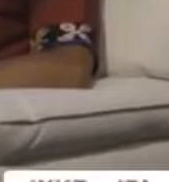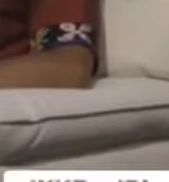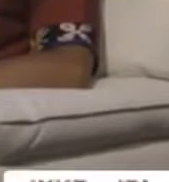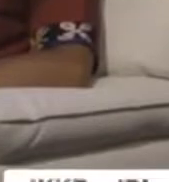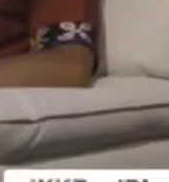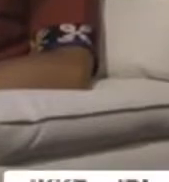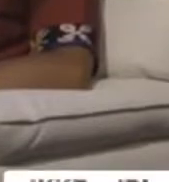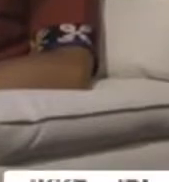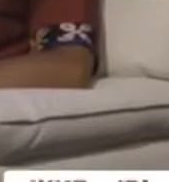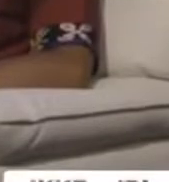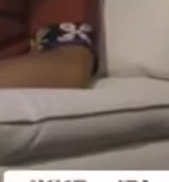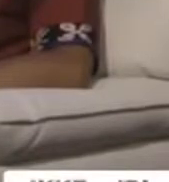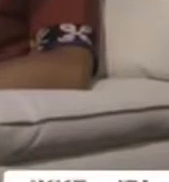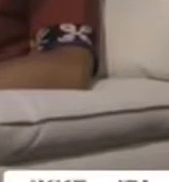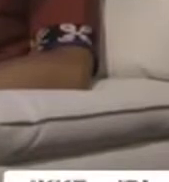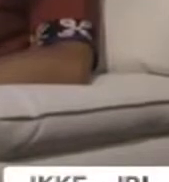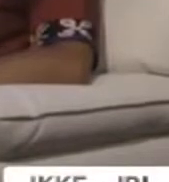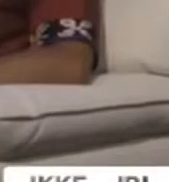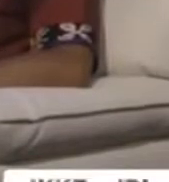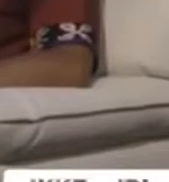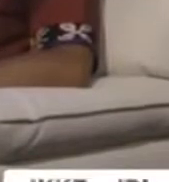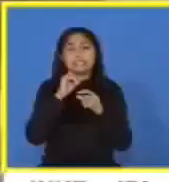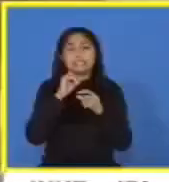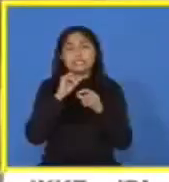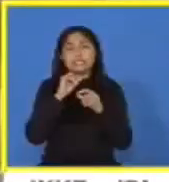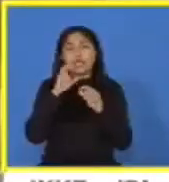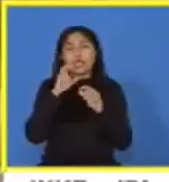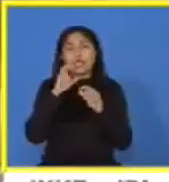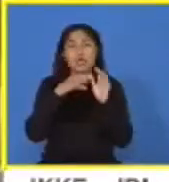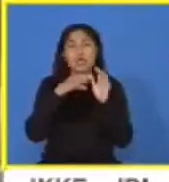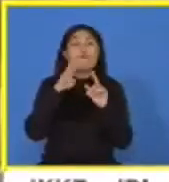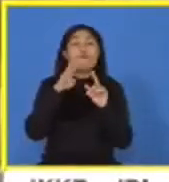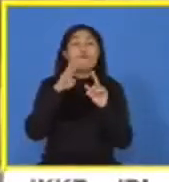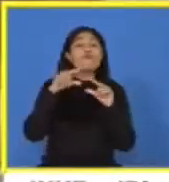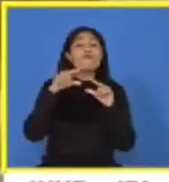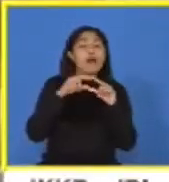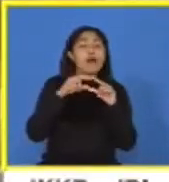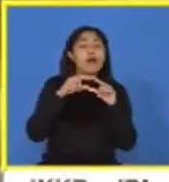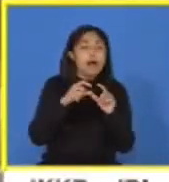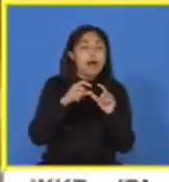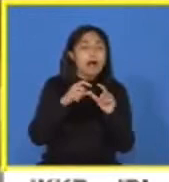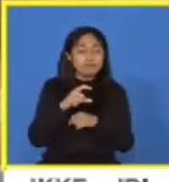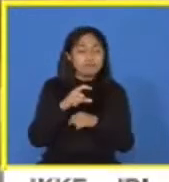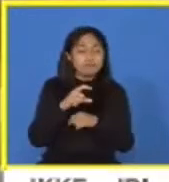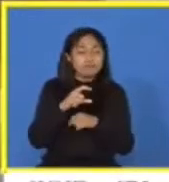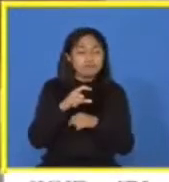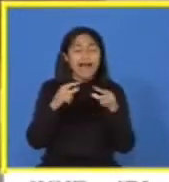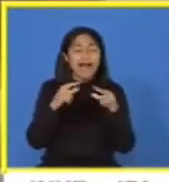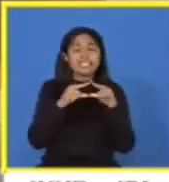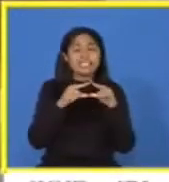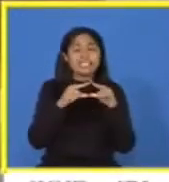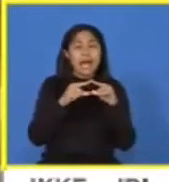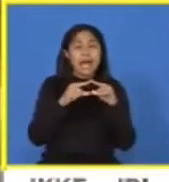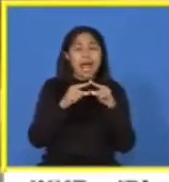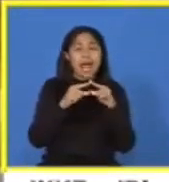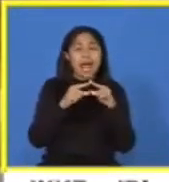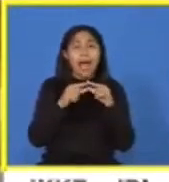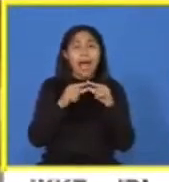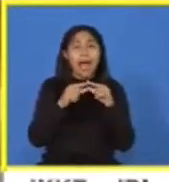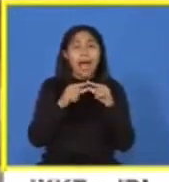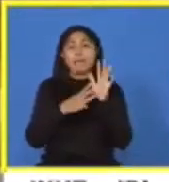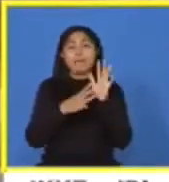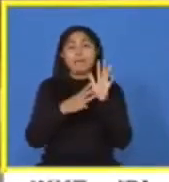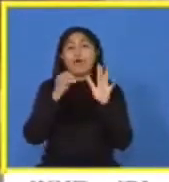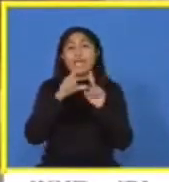Ada Sinovac, ada AstraZeneca, ada Moderna, ada Pfizer, dan ada Johnson